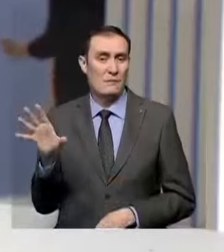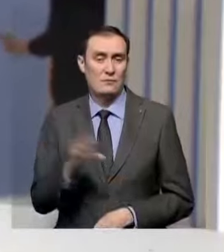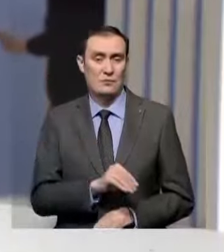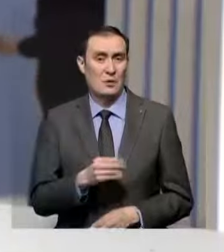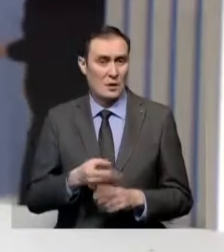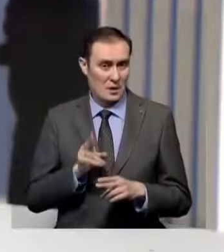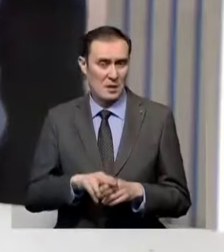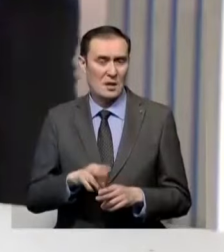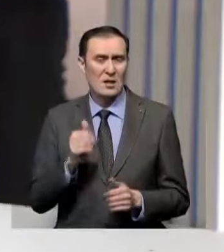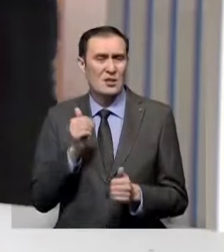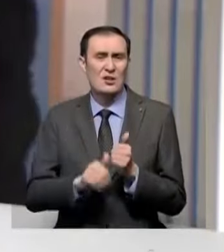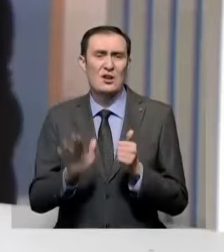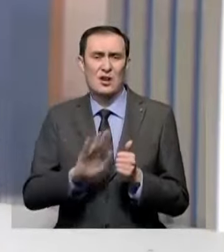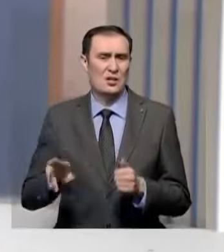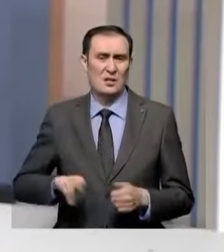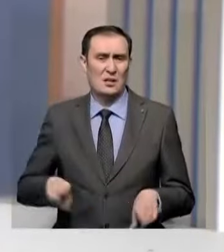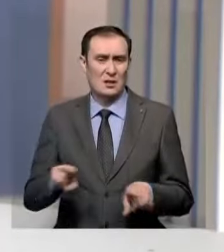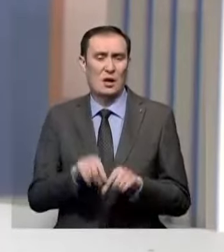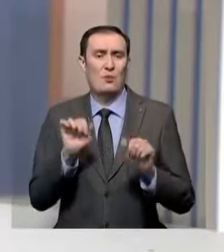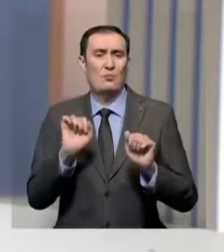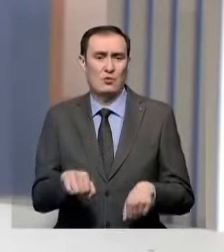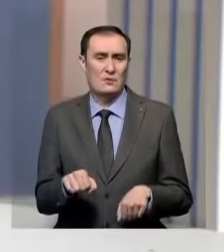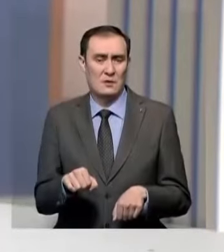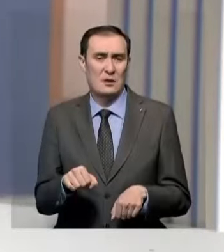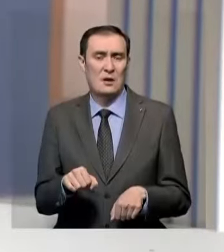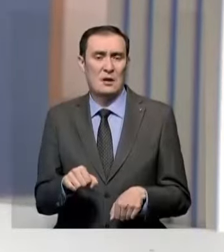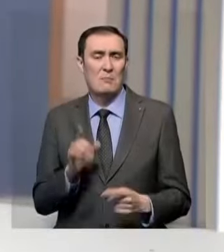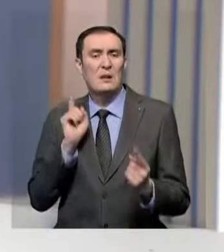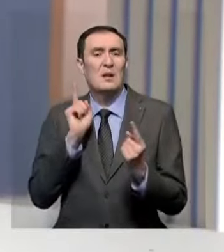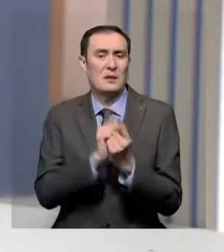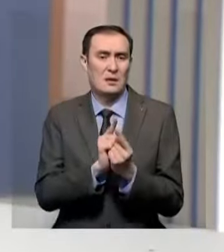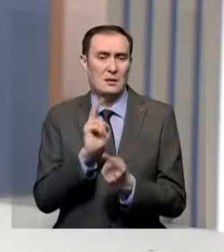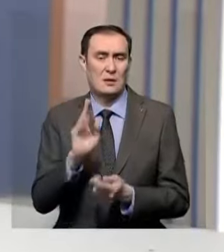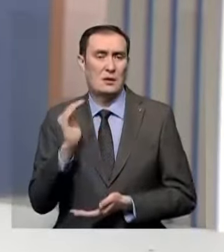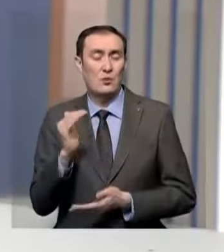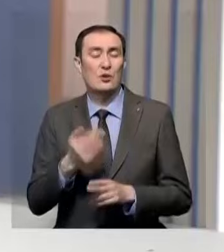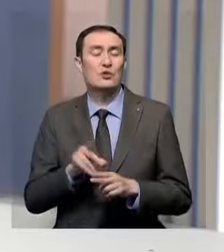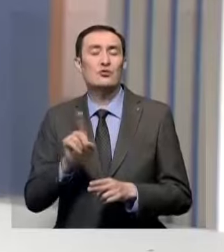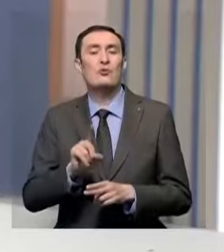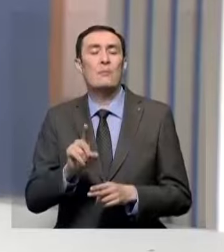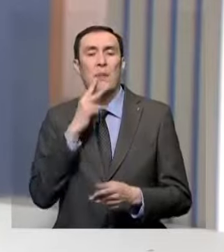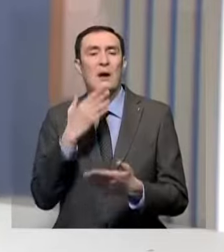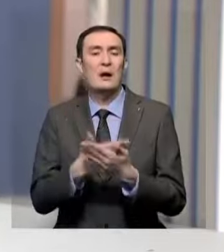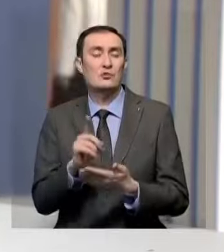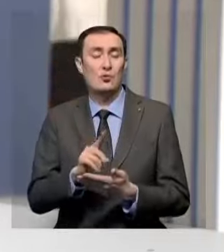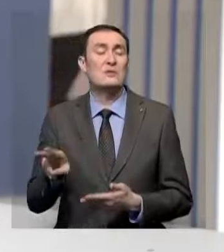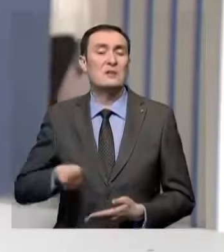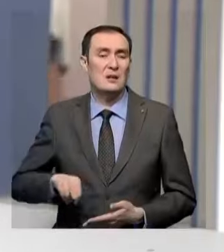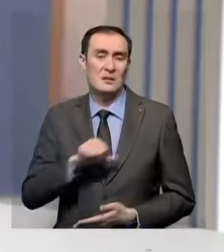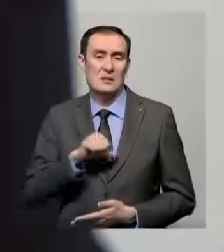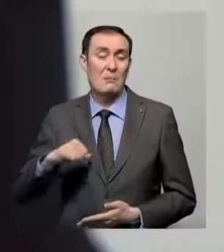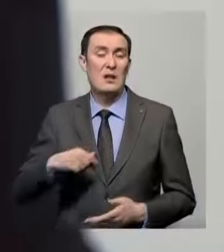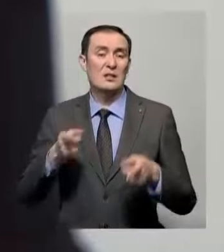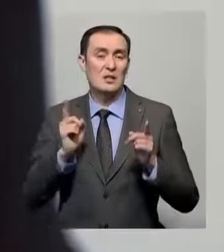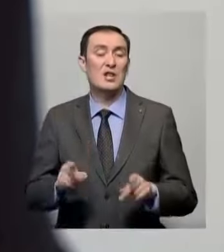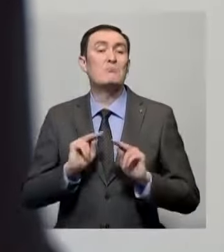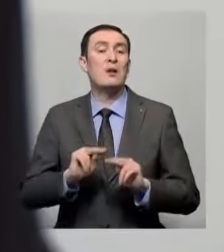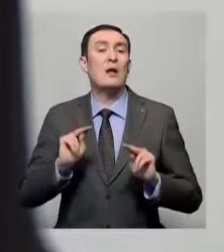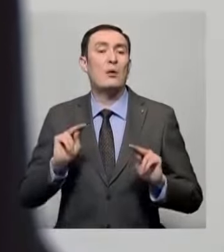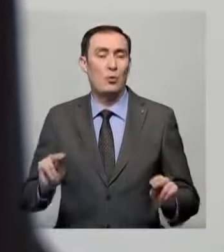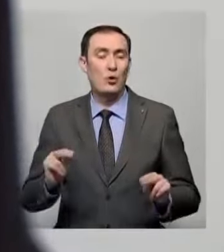Это не каждый директор может встать так, подойти к ребенку. Это о чем говорит? О том, что директор настоящий